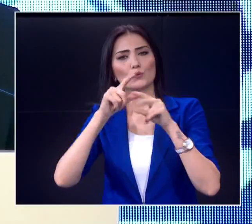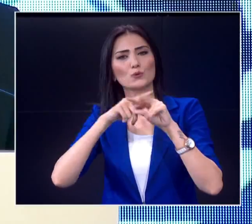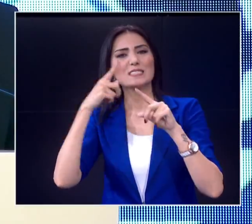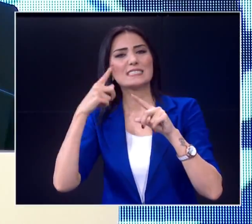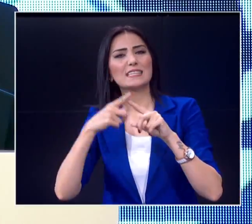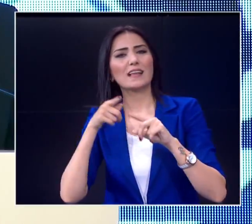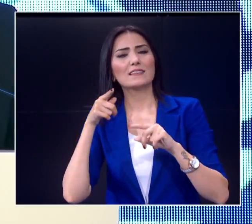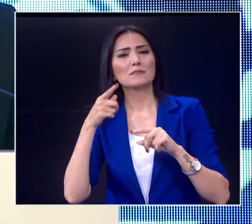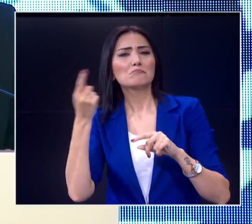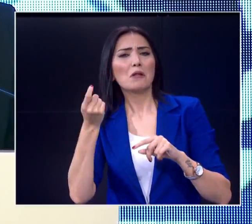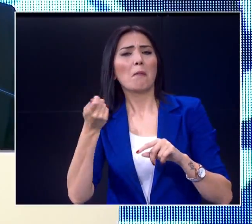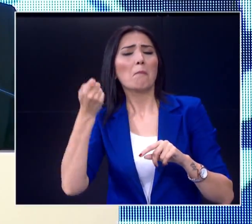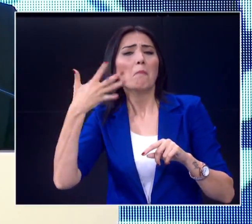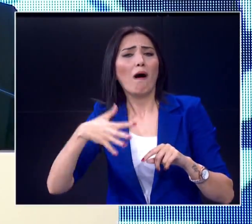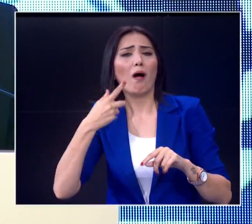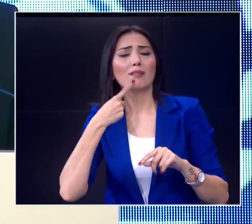şeyleri pahalı.